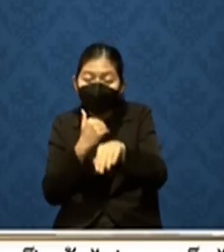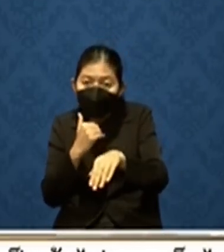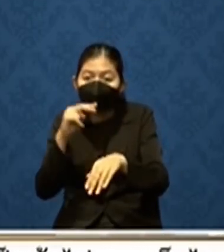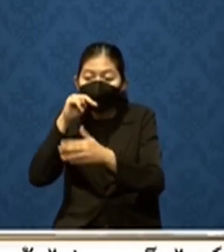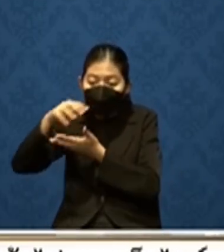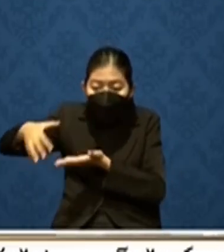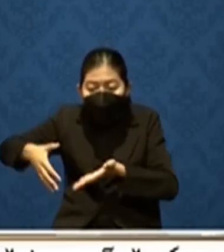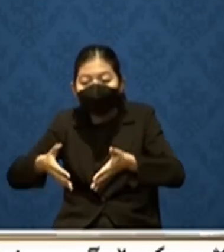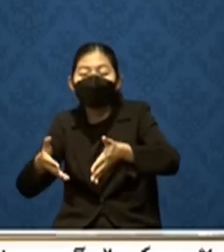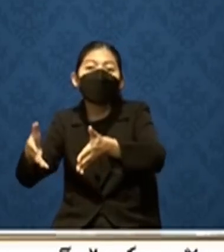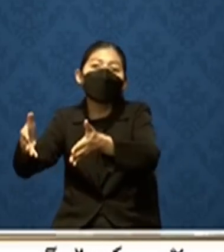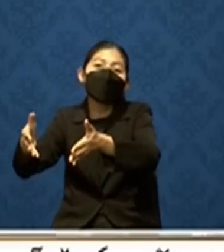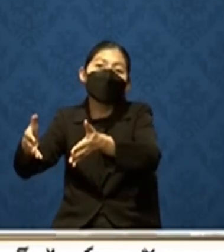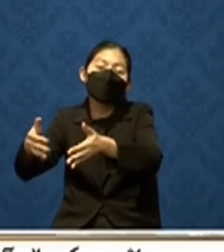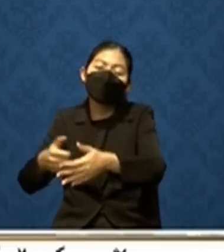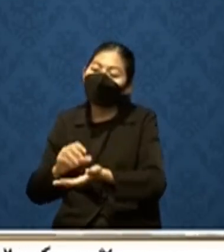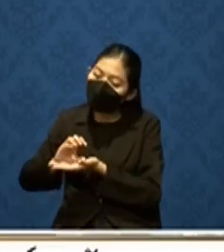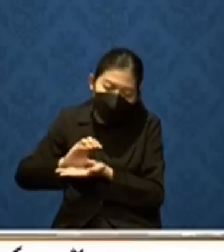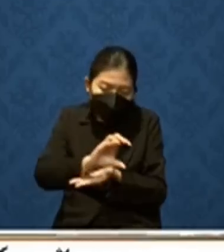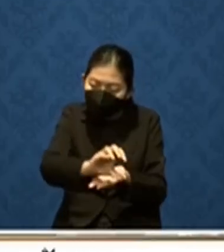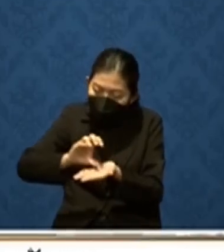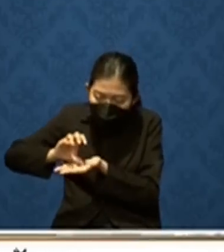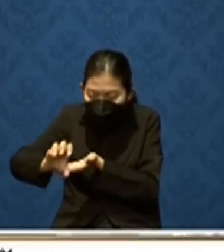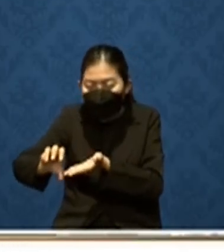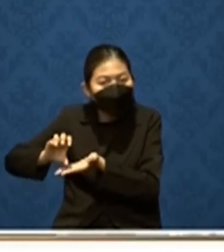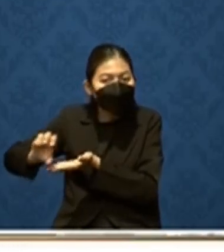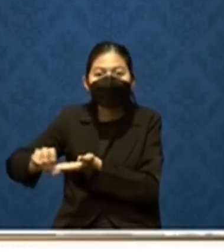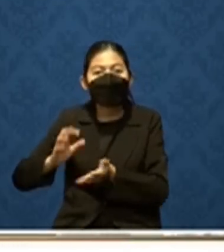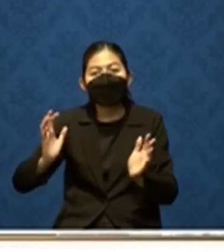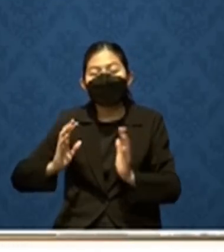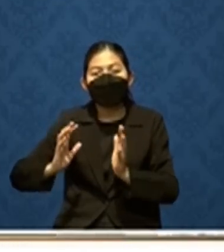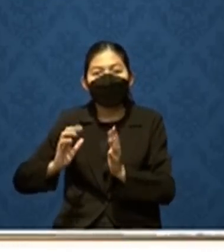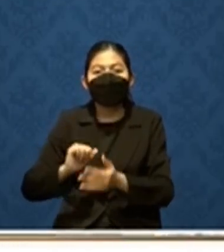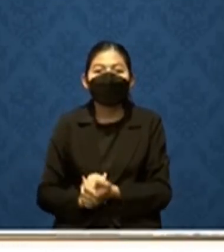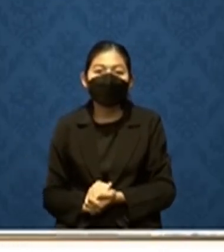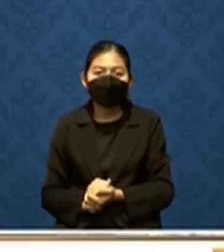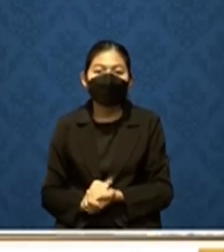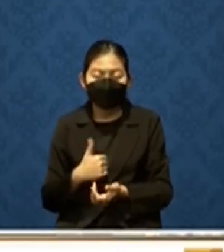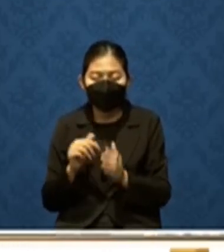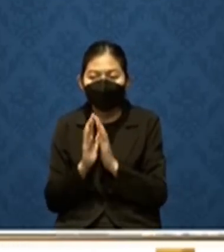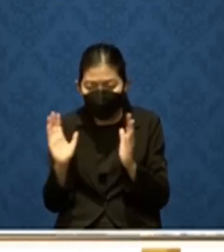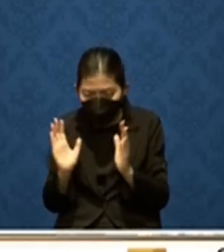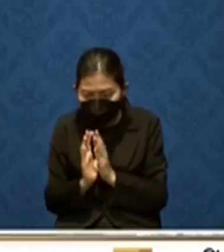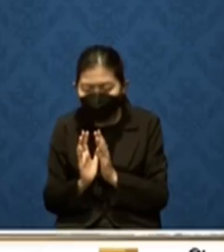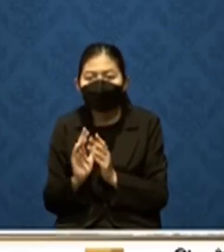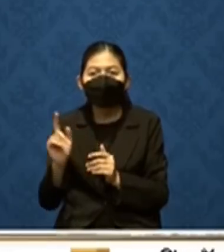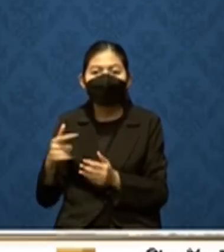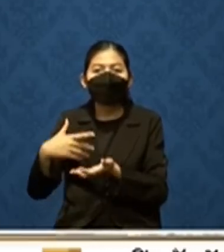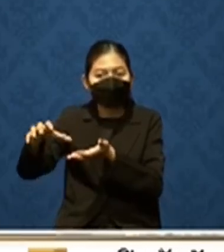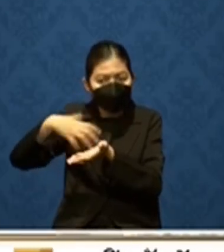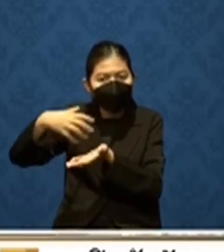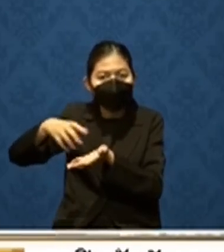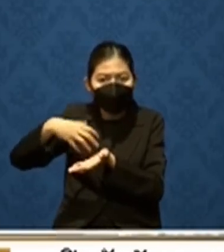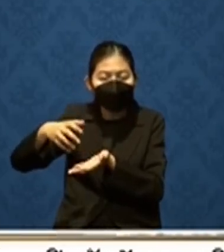น้ำมีงบประมาณปีนี้นะครับขอบคุณค่ะมันที่การว่าประมาณที่ออกมาบอกเขา